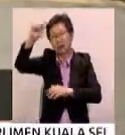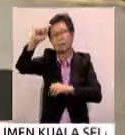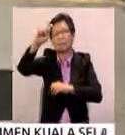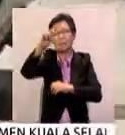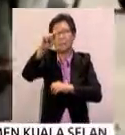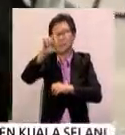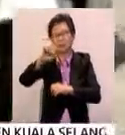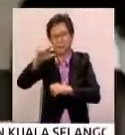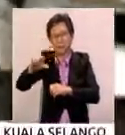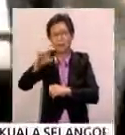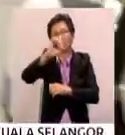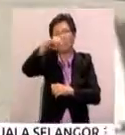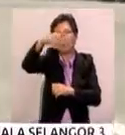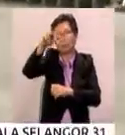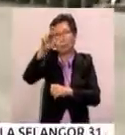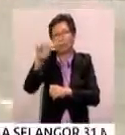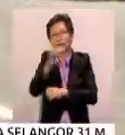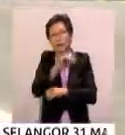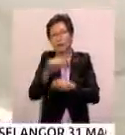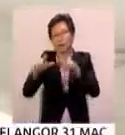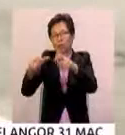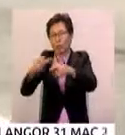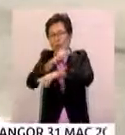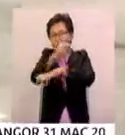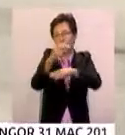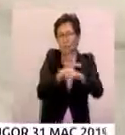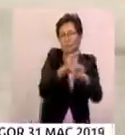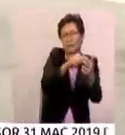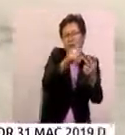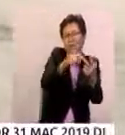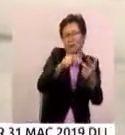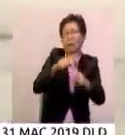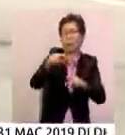TSG, Sapura Cycling dan skuad kebangsaan.